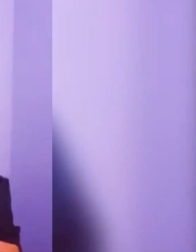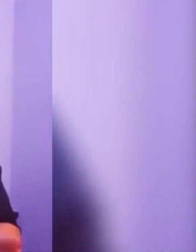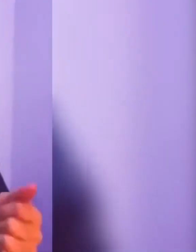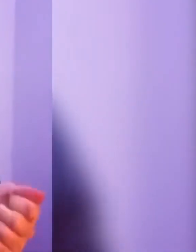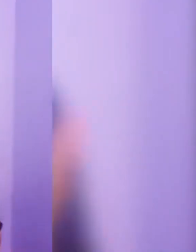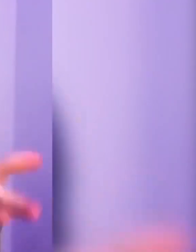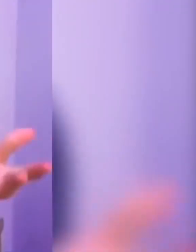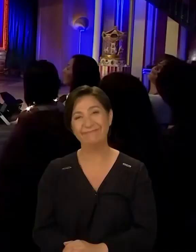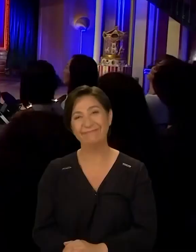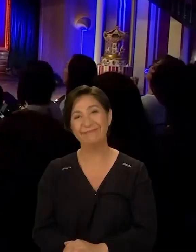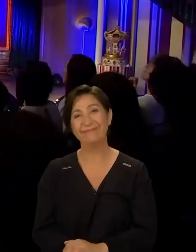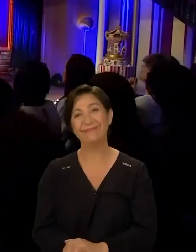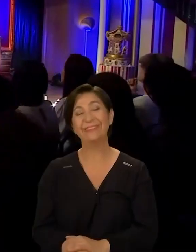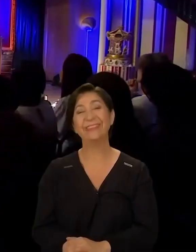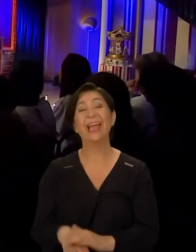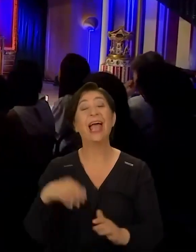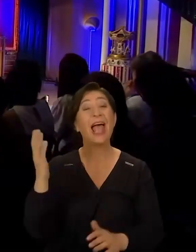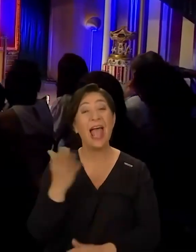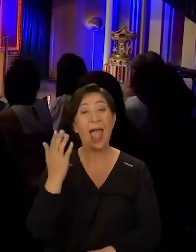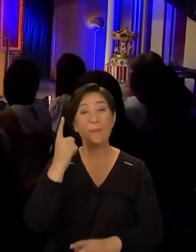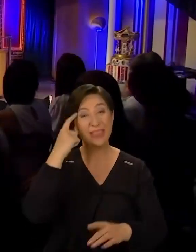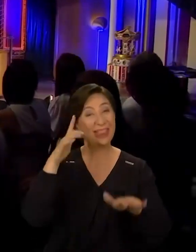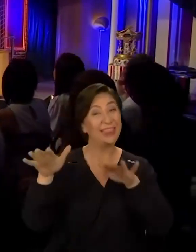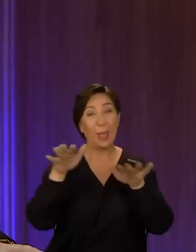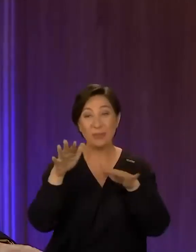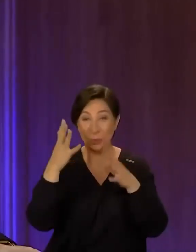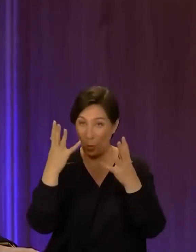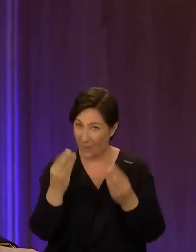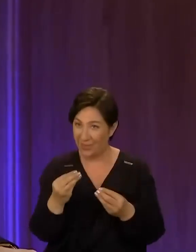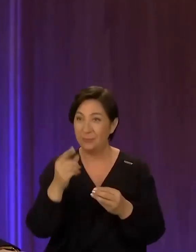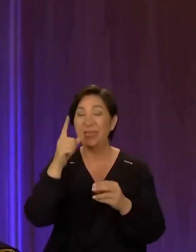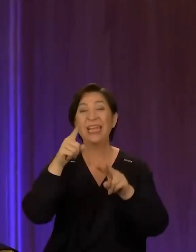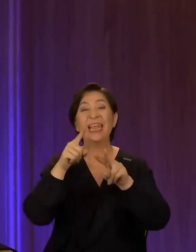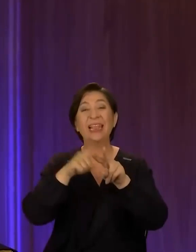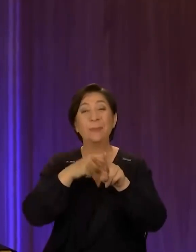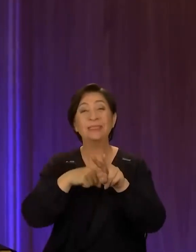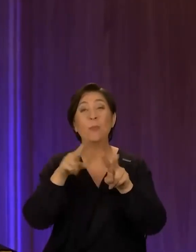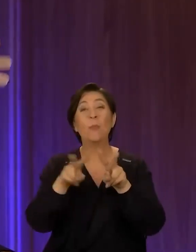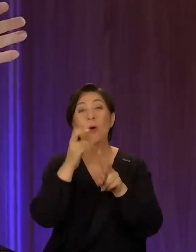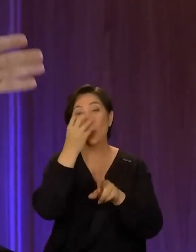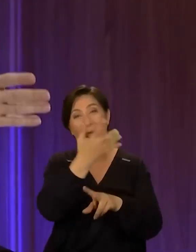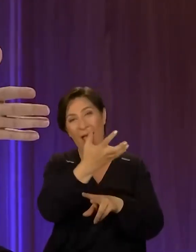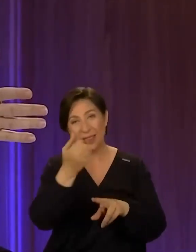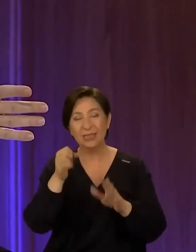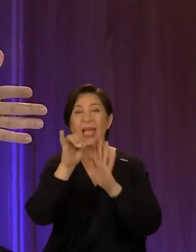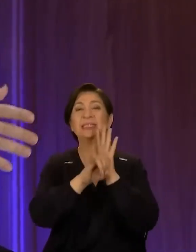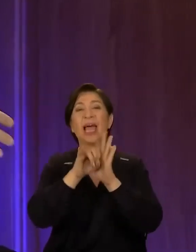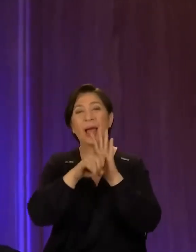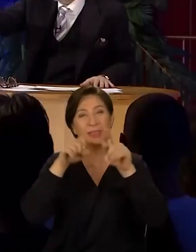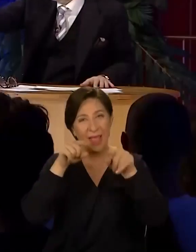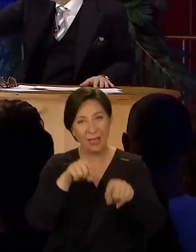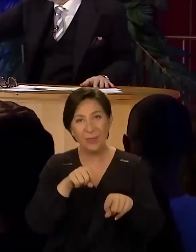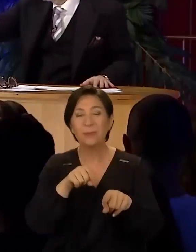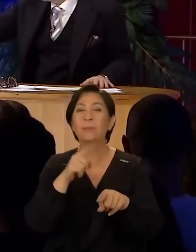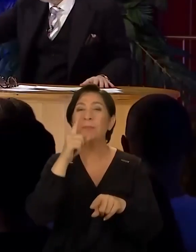derdi seçim? Dur. Eğer yani herhangi bir depresyonunuz olabilir, bir Yılmaz Morgül alın. Instagram'da takip